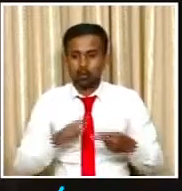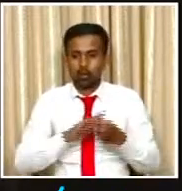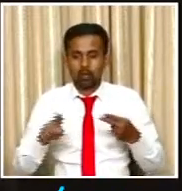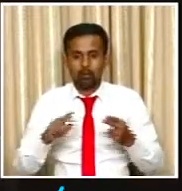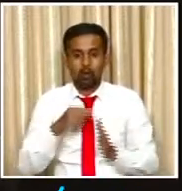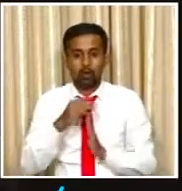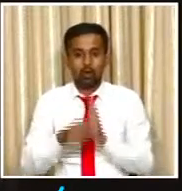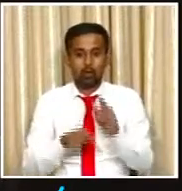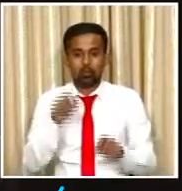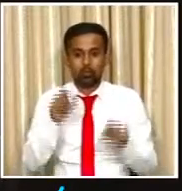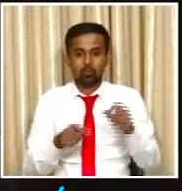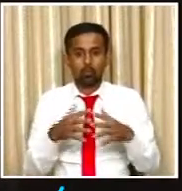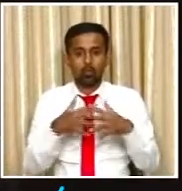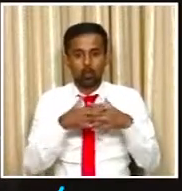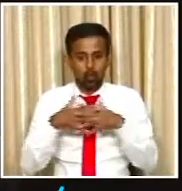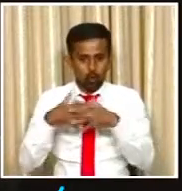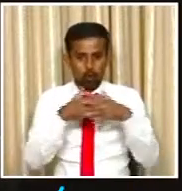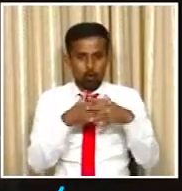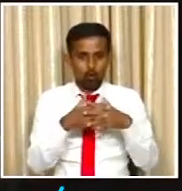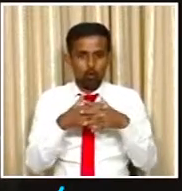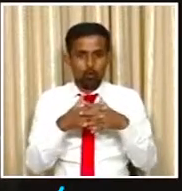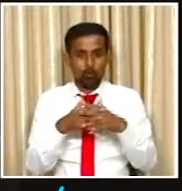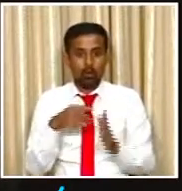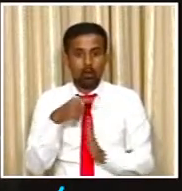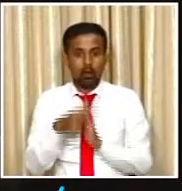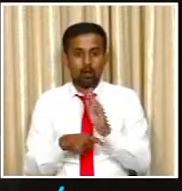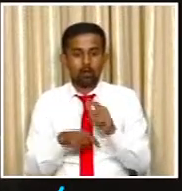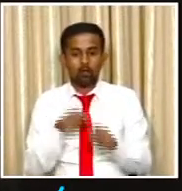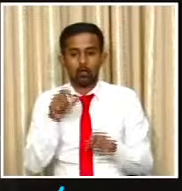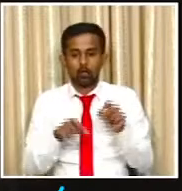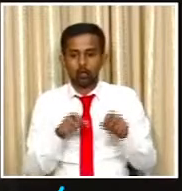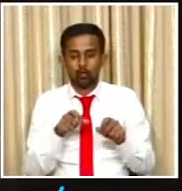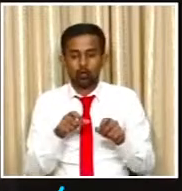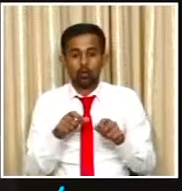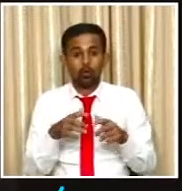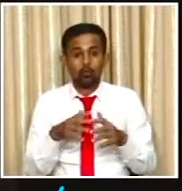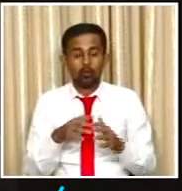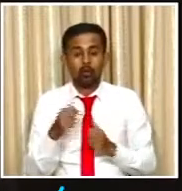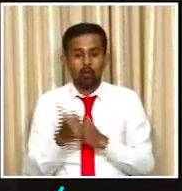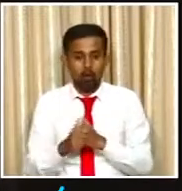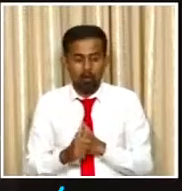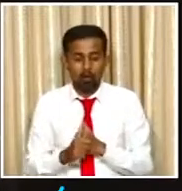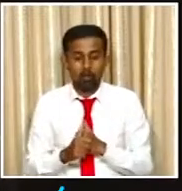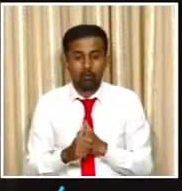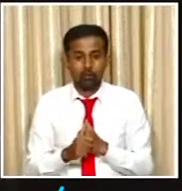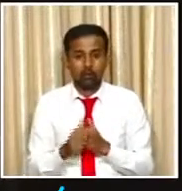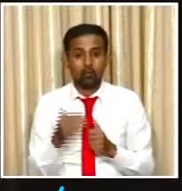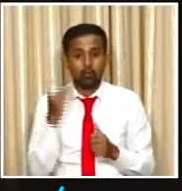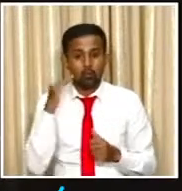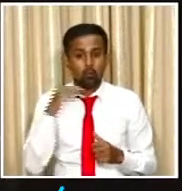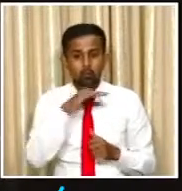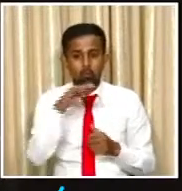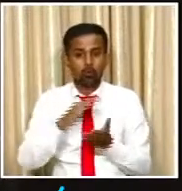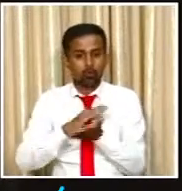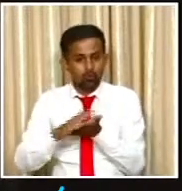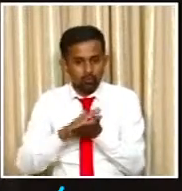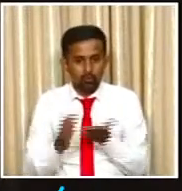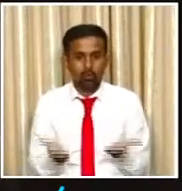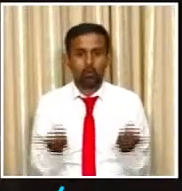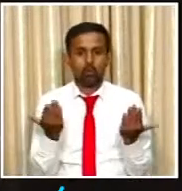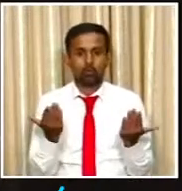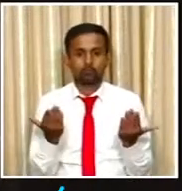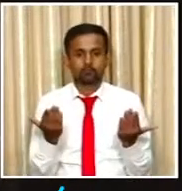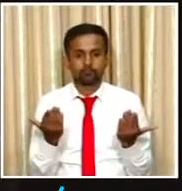rate mahajanathawaka subasiddhiya sandaha me rate mahajanathawata wenna ona me rata hadenna me manajja mahajanathawata sewawak wenna ona